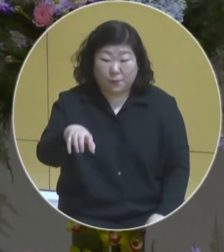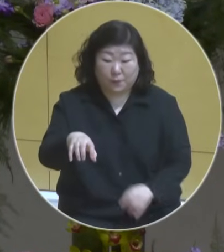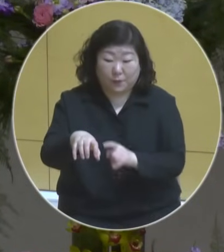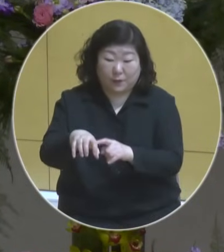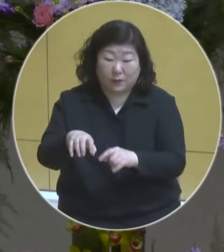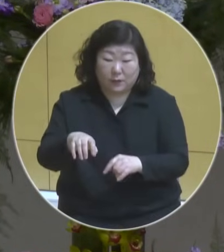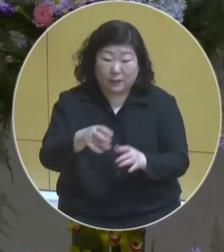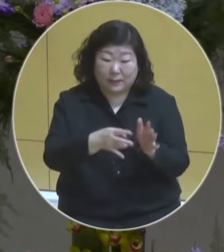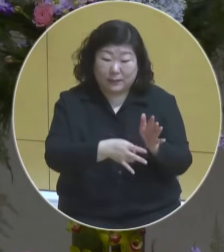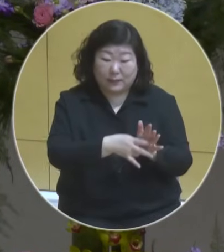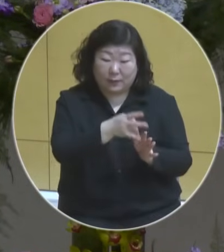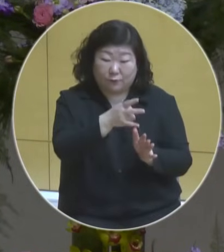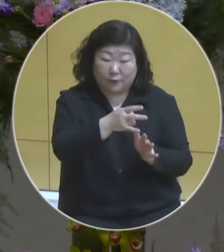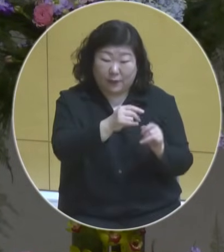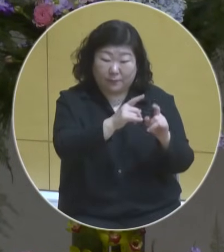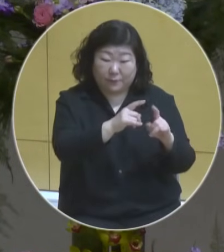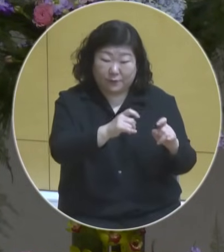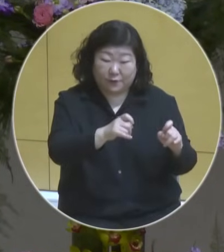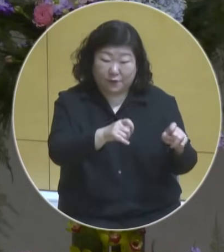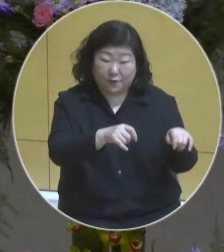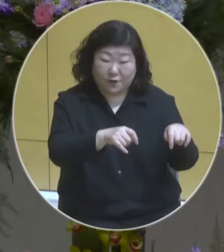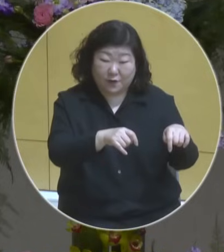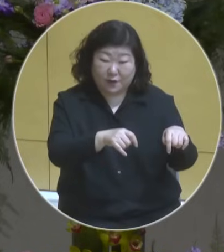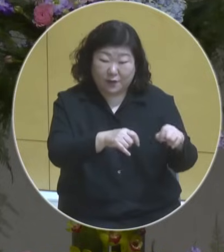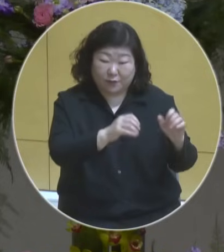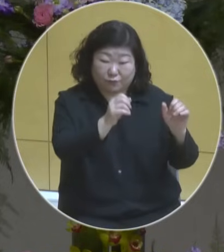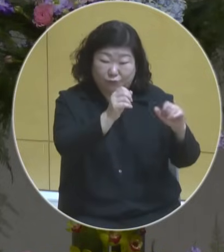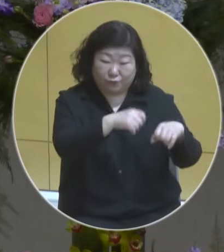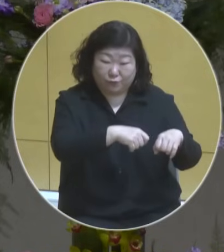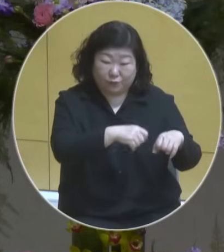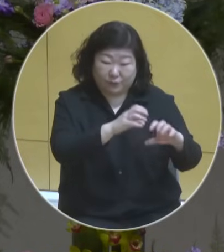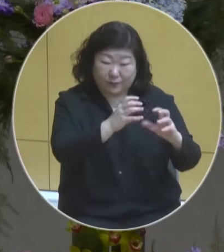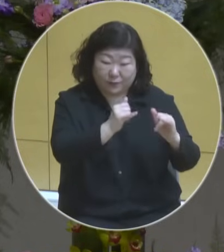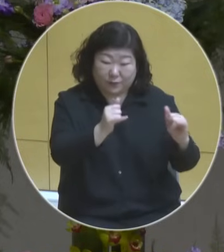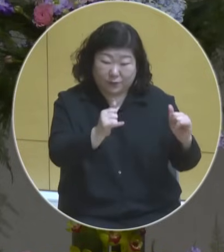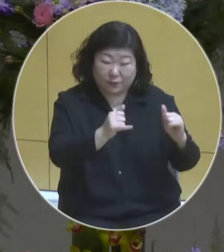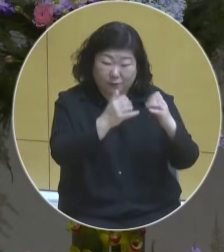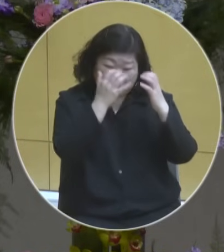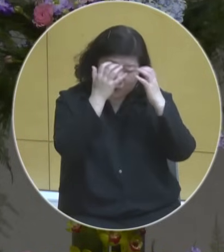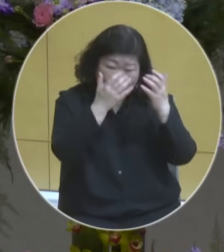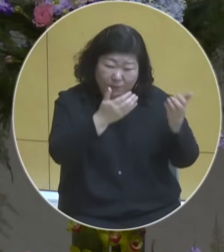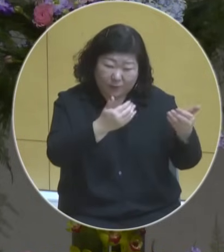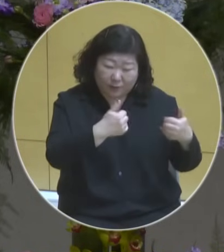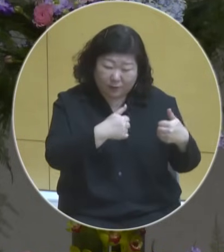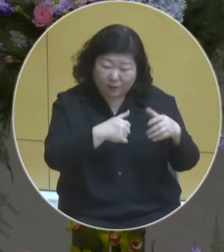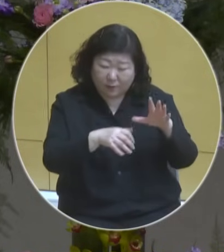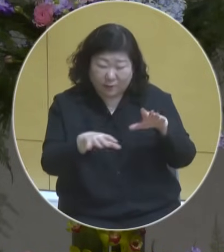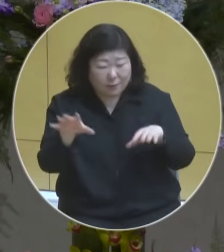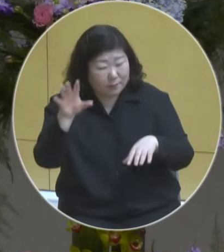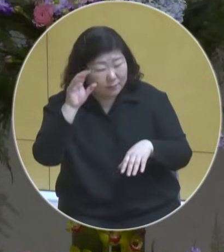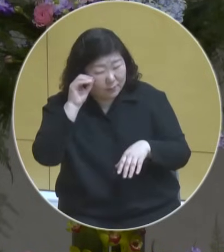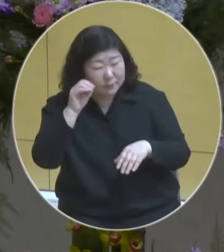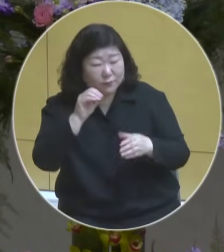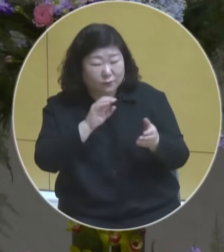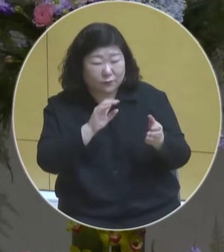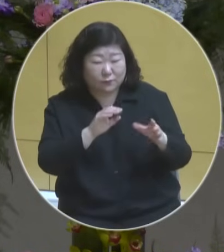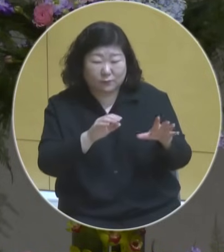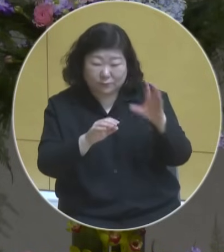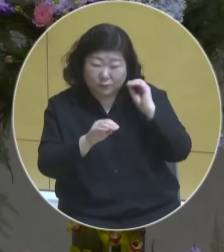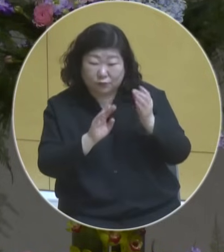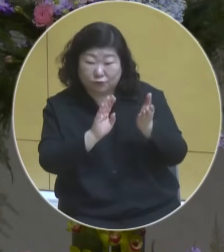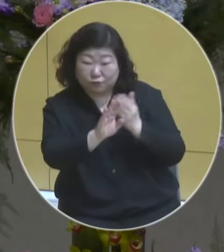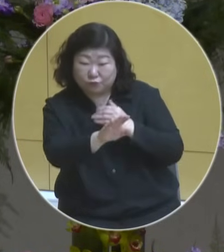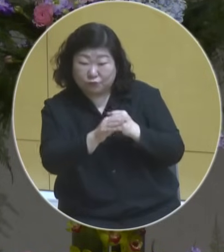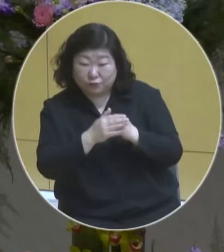무너져서 너무나 고통을 당한다는 얘기를 듣고 가슴 아파하면서 그가 총독으로 내려와서 52일 동안 예루살렘이